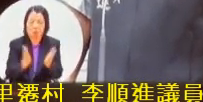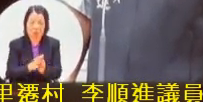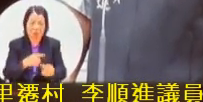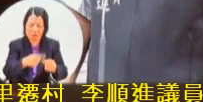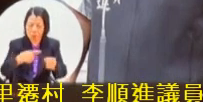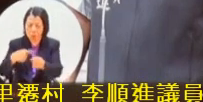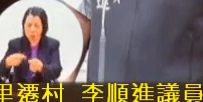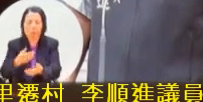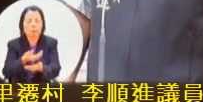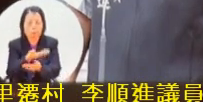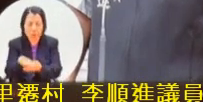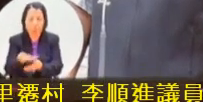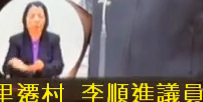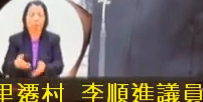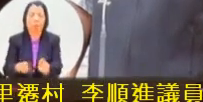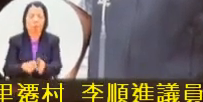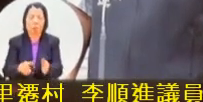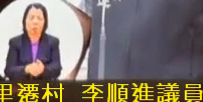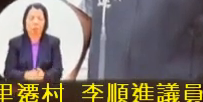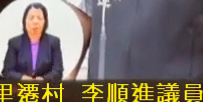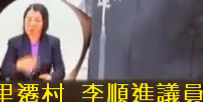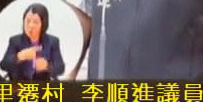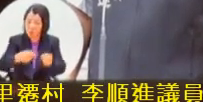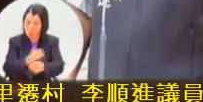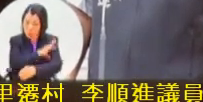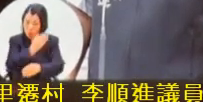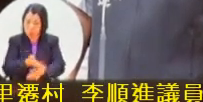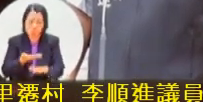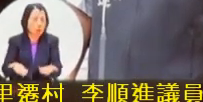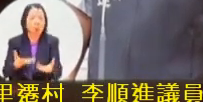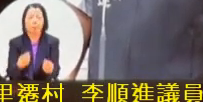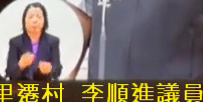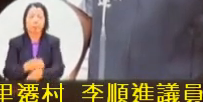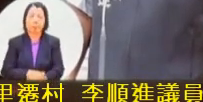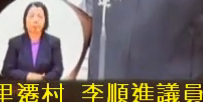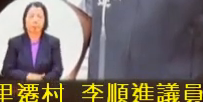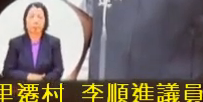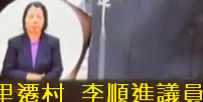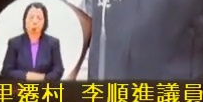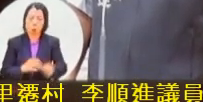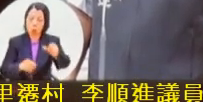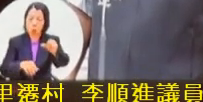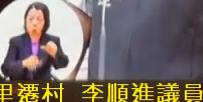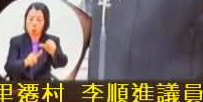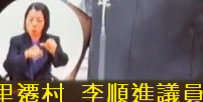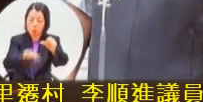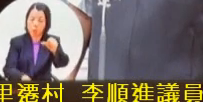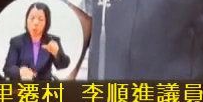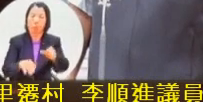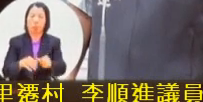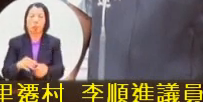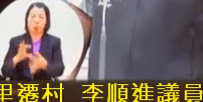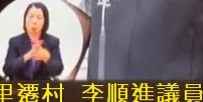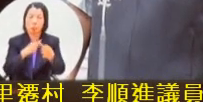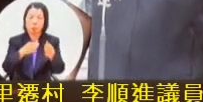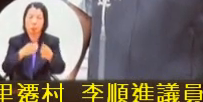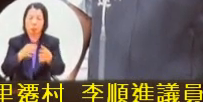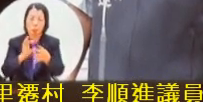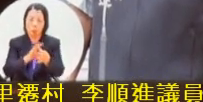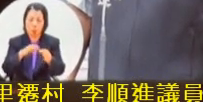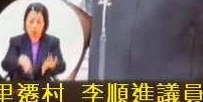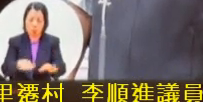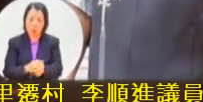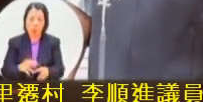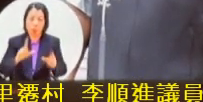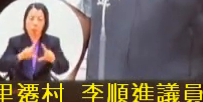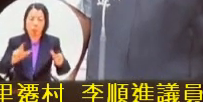上来的状况。那第三点，我们在5月底为了要 跟我们这一个当地大林埔